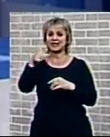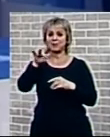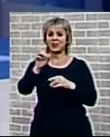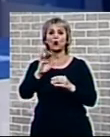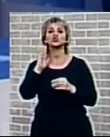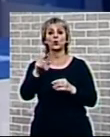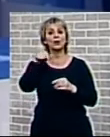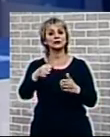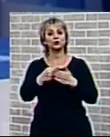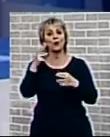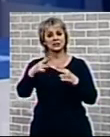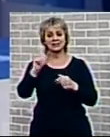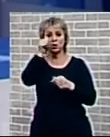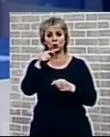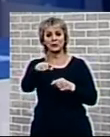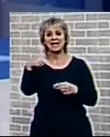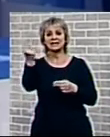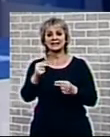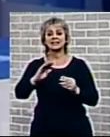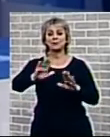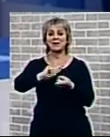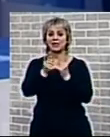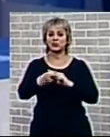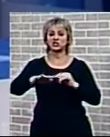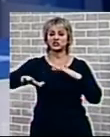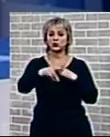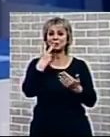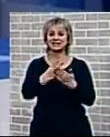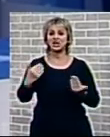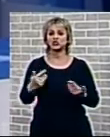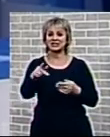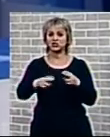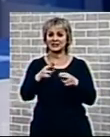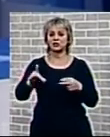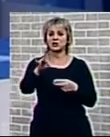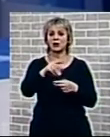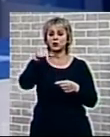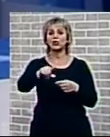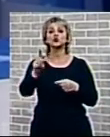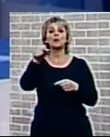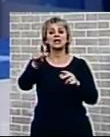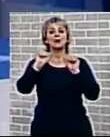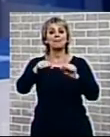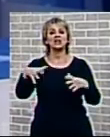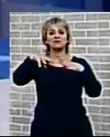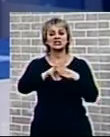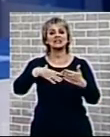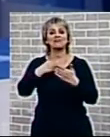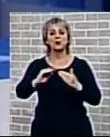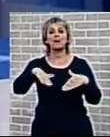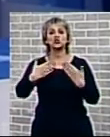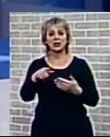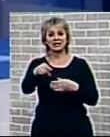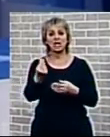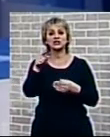совсем скоро, до конца года. Эскиз преображения территории представили жителям железнодорожного района, чтобы они могли внести свои пожелания.